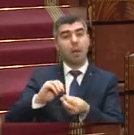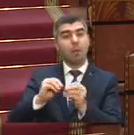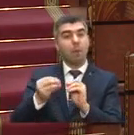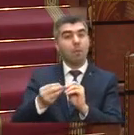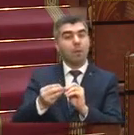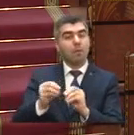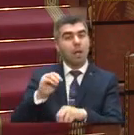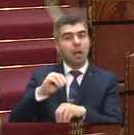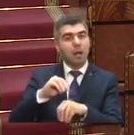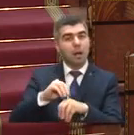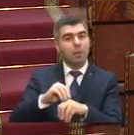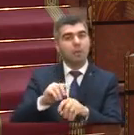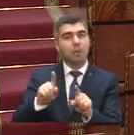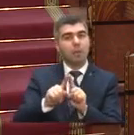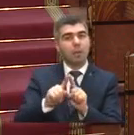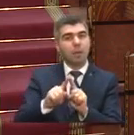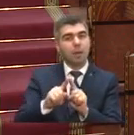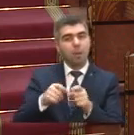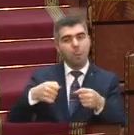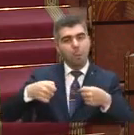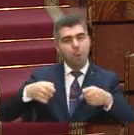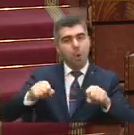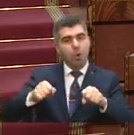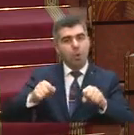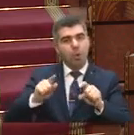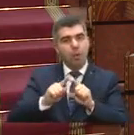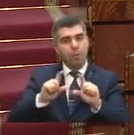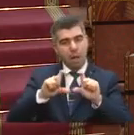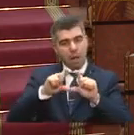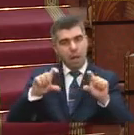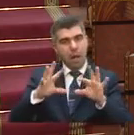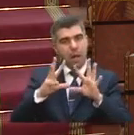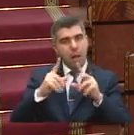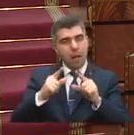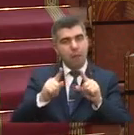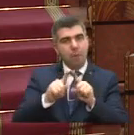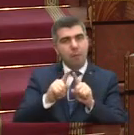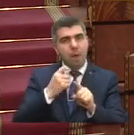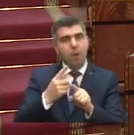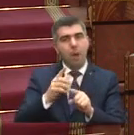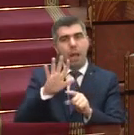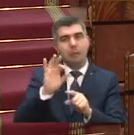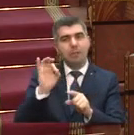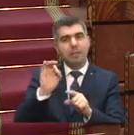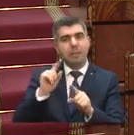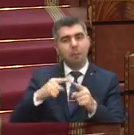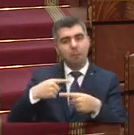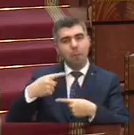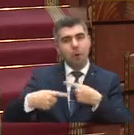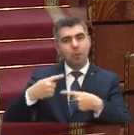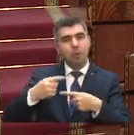السيد الوزير وهو تسجيل الدراجات الناريه التي تقل اسطوانتها عن 50